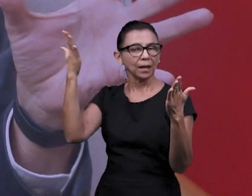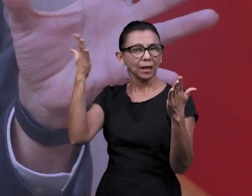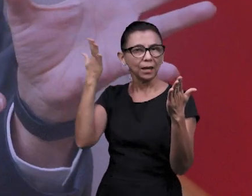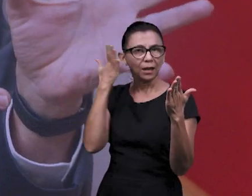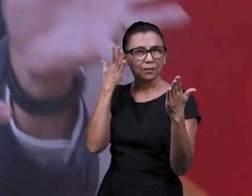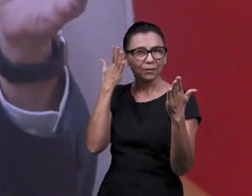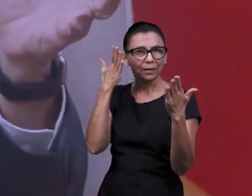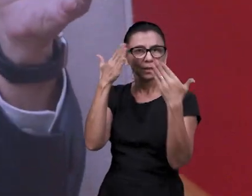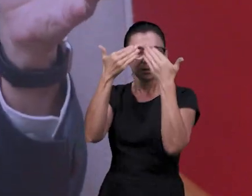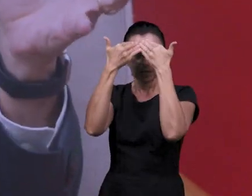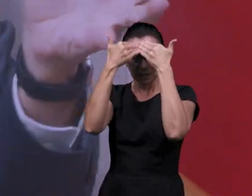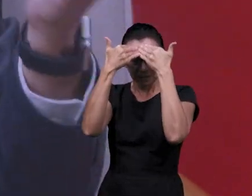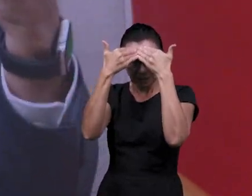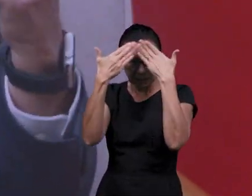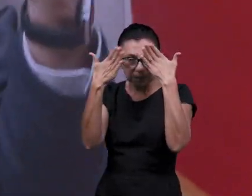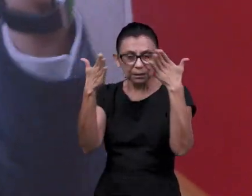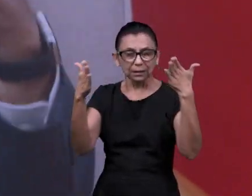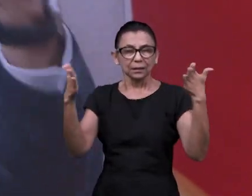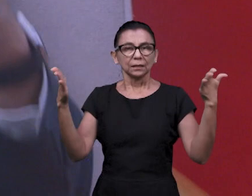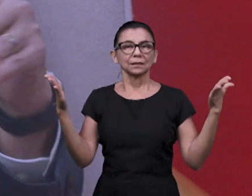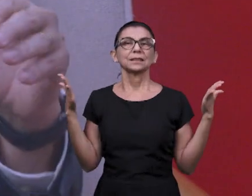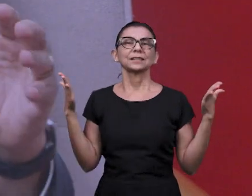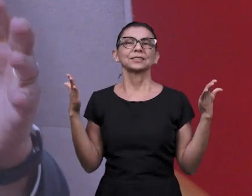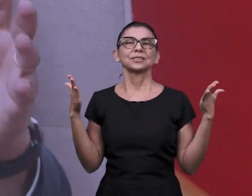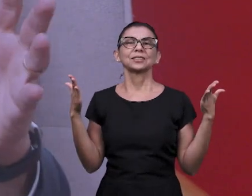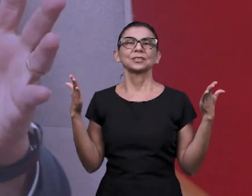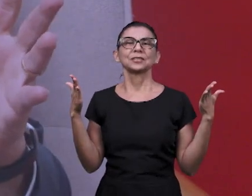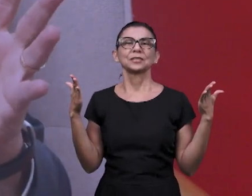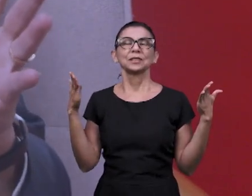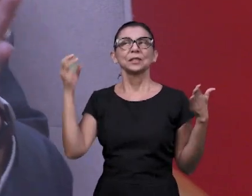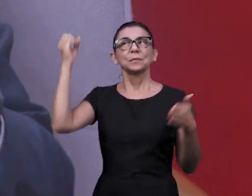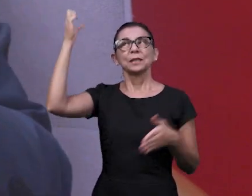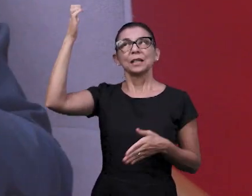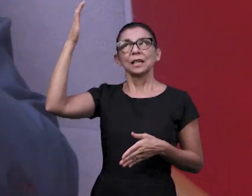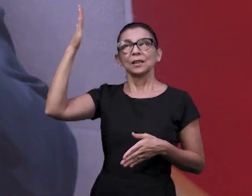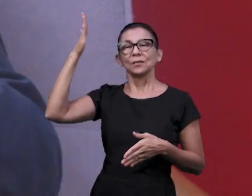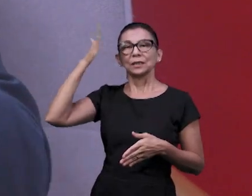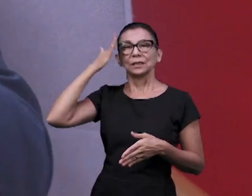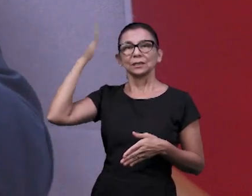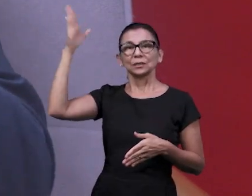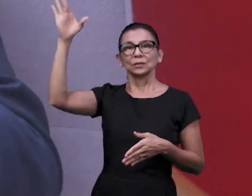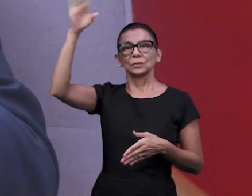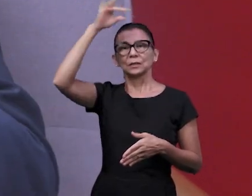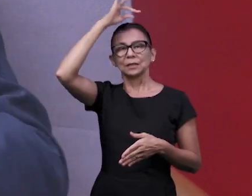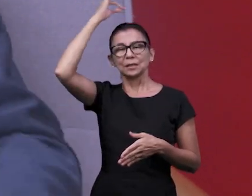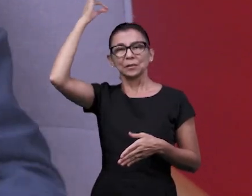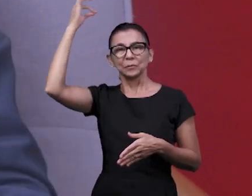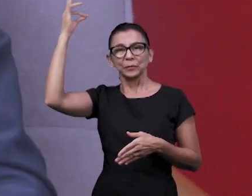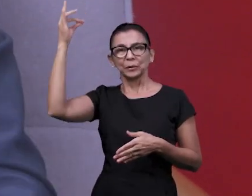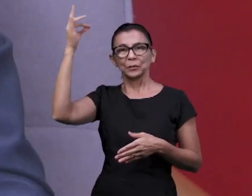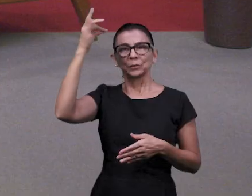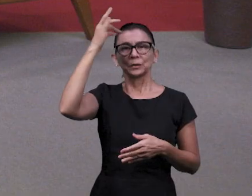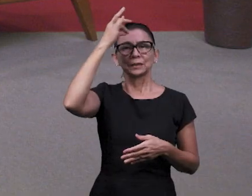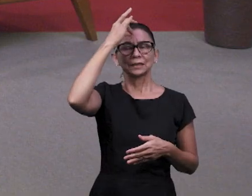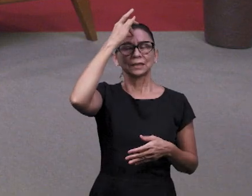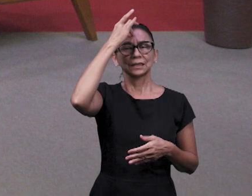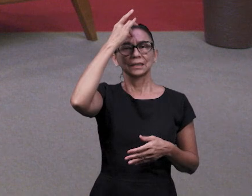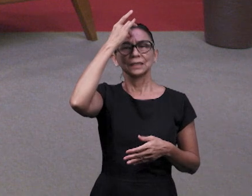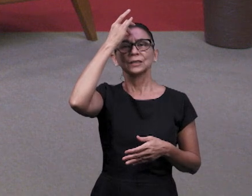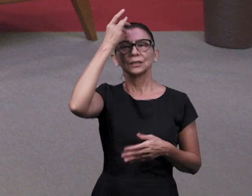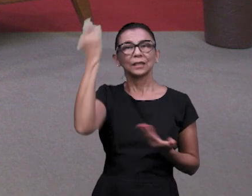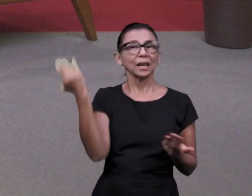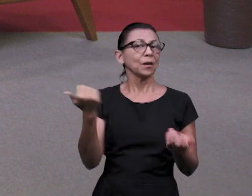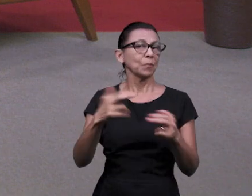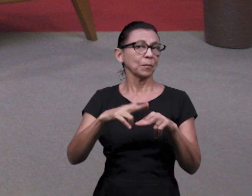révélation du Saint-Esprit, c'est le moyen. Cela est le mécanisme euh, qui nous amène à voir la